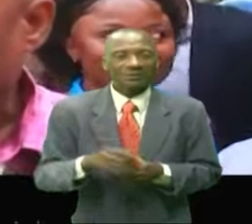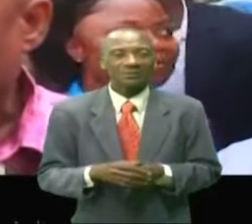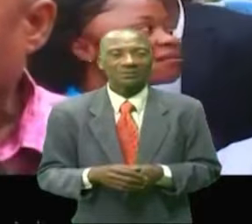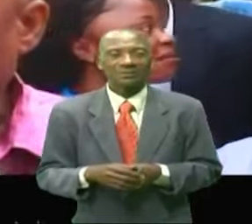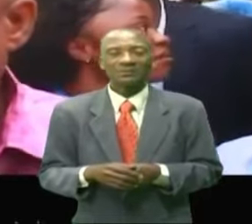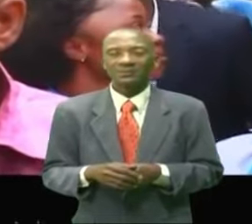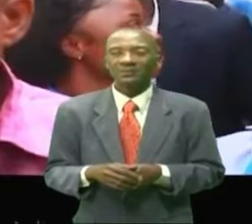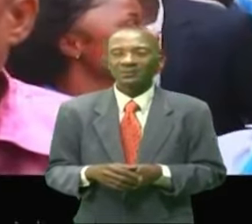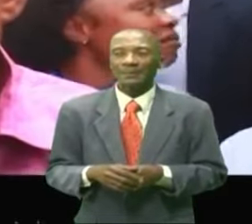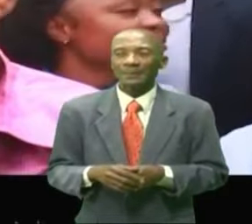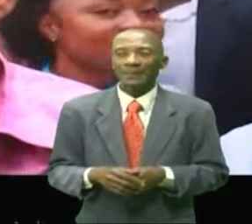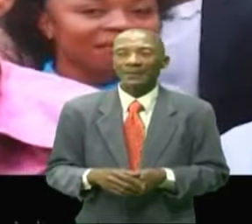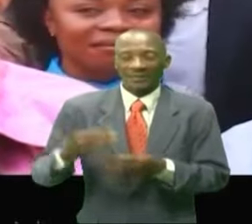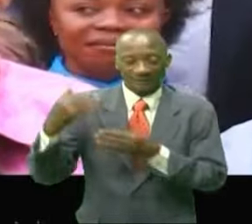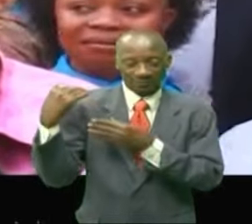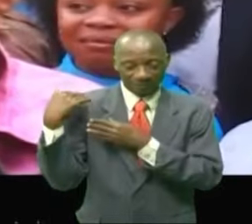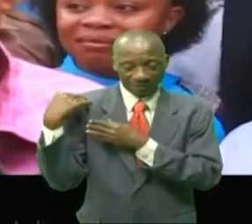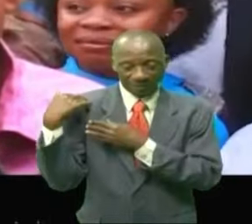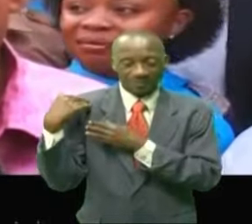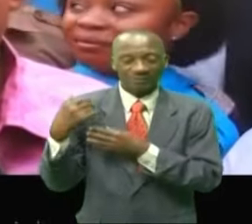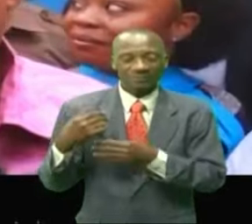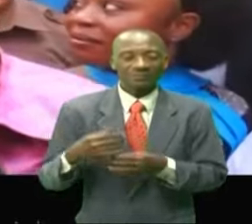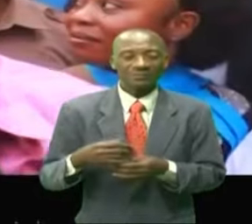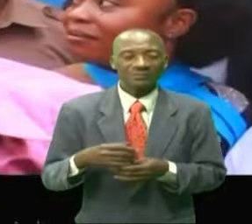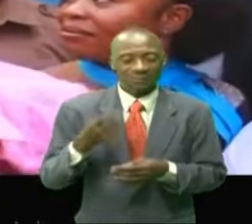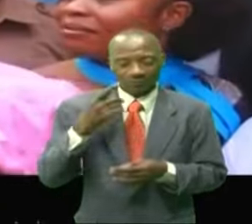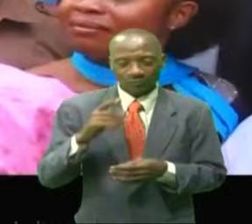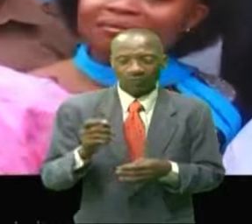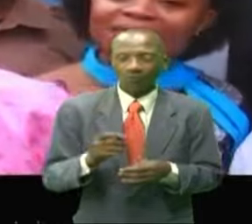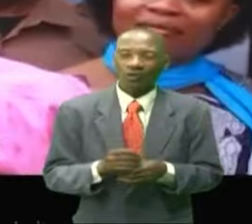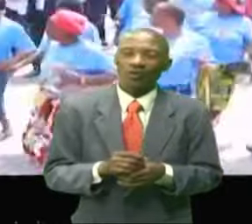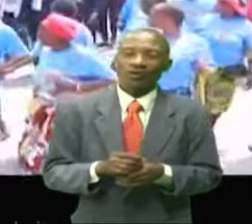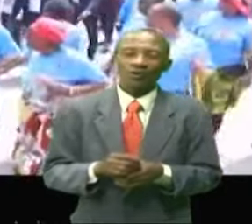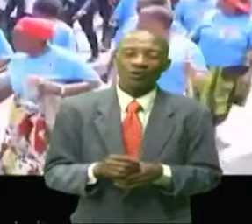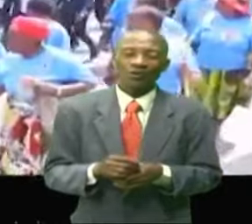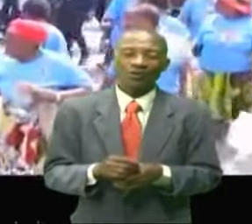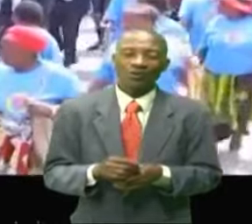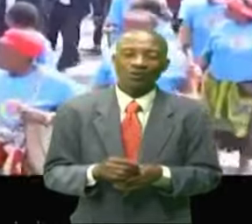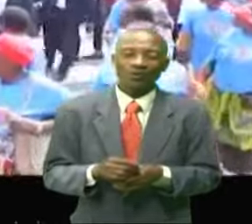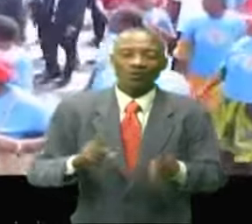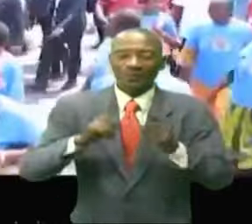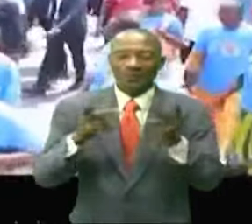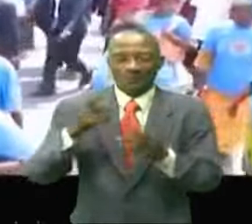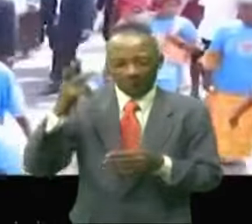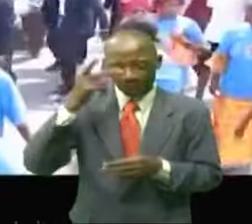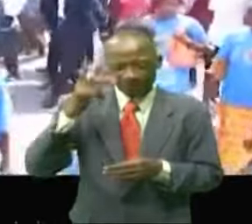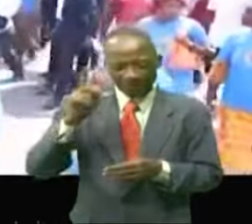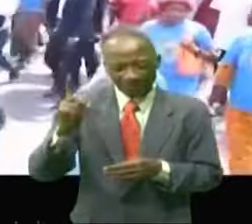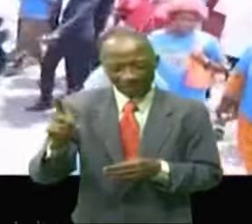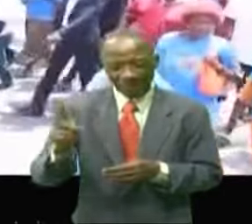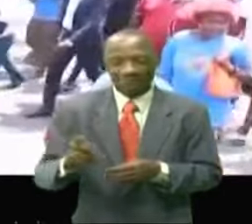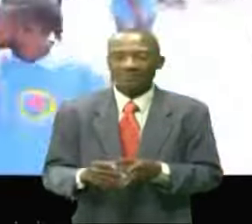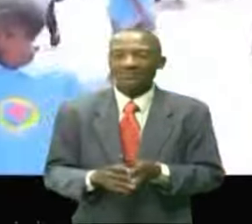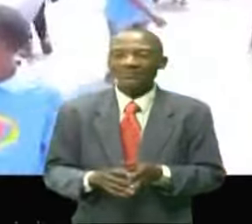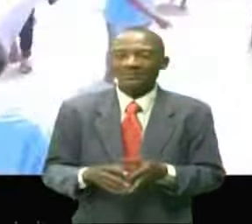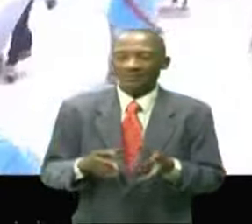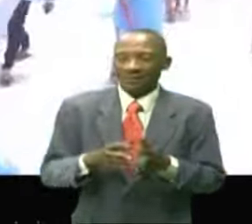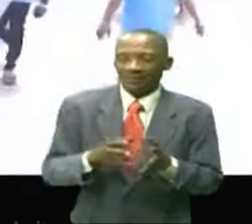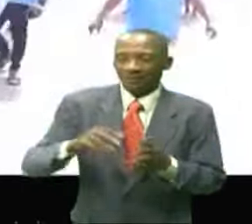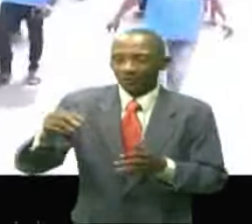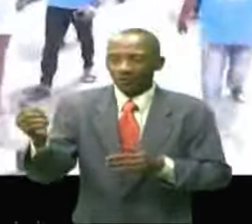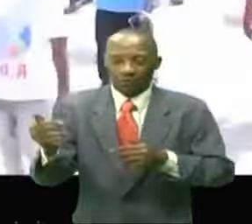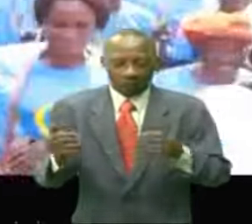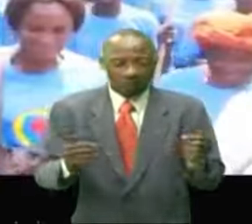Kamweni, président de l'Assemblée provinciale du Lualaba et autorité morale du CDA. En